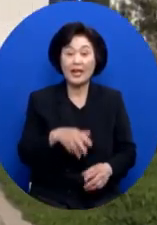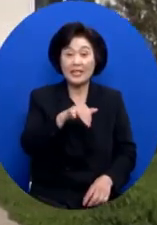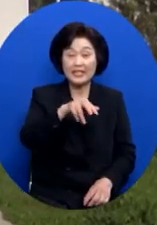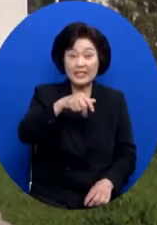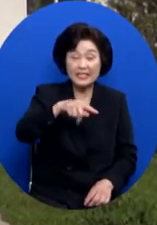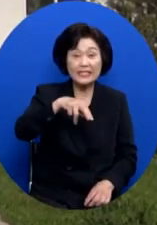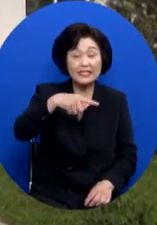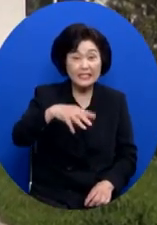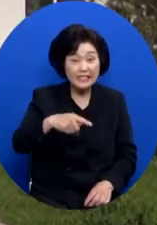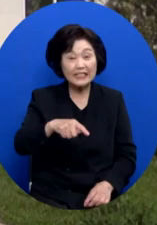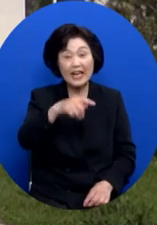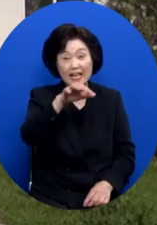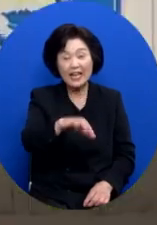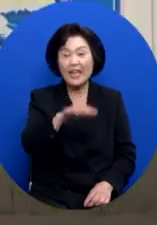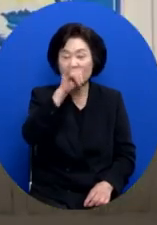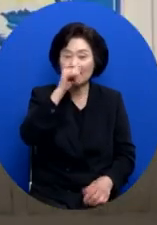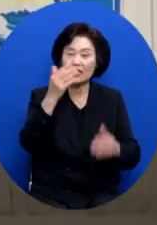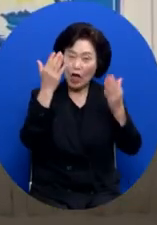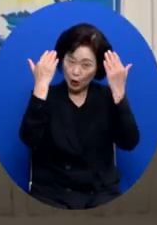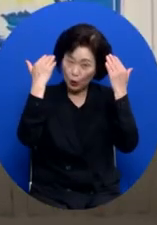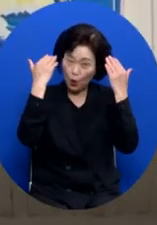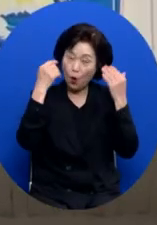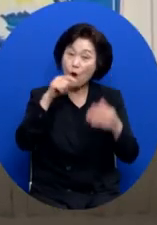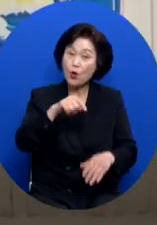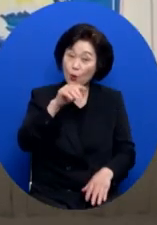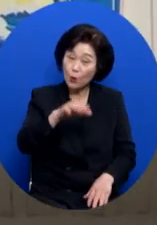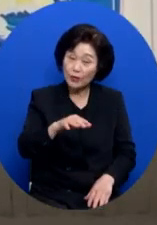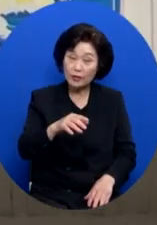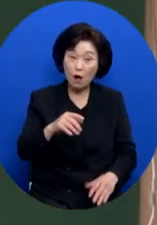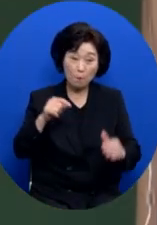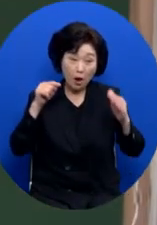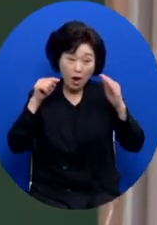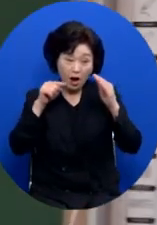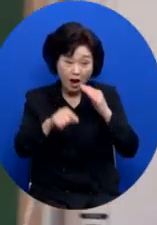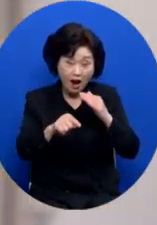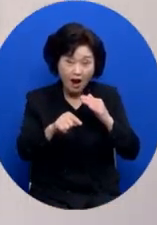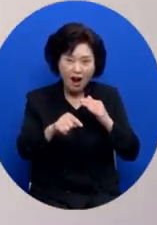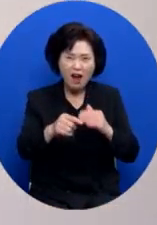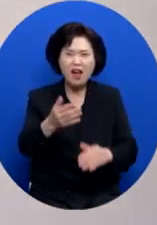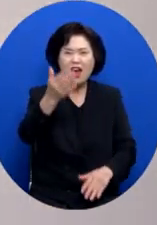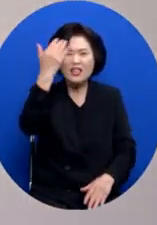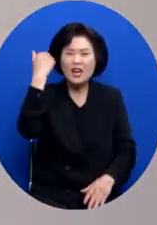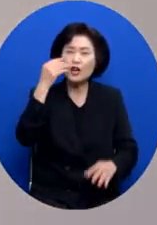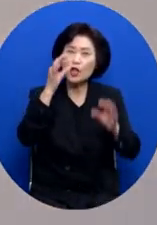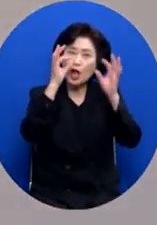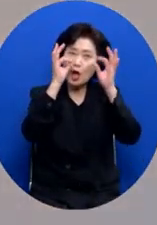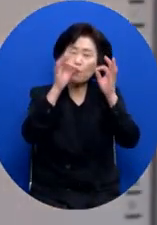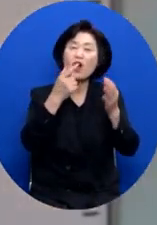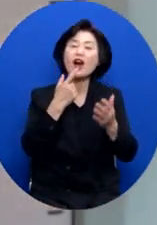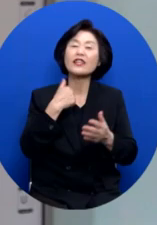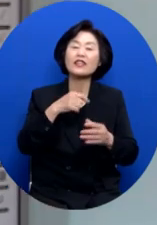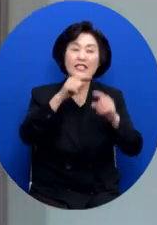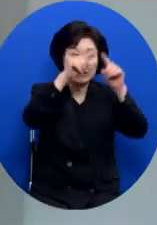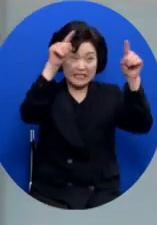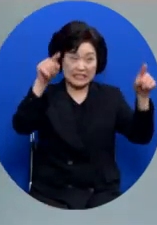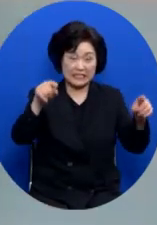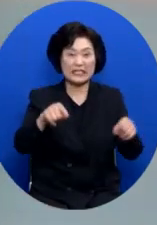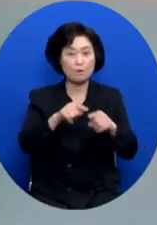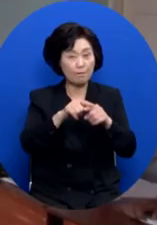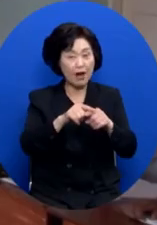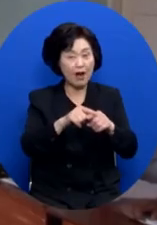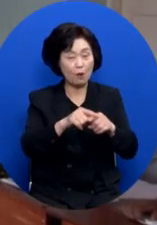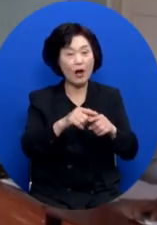키르기스스탄 탈라스주에 위치한 학교. 교실에 들어서자 기존에 보던 칠판 대신 전자칠판이 눈에